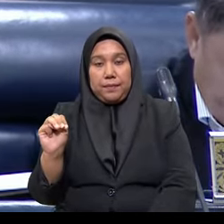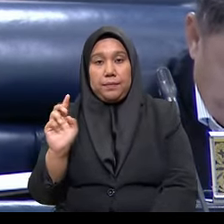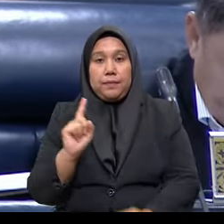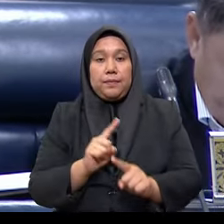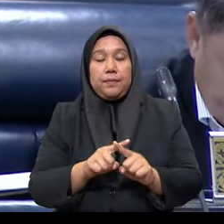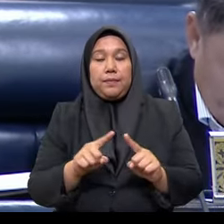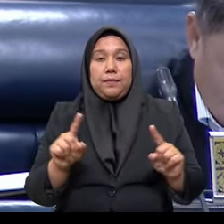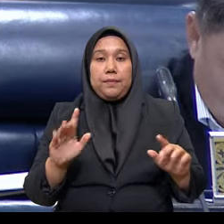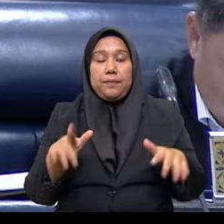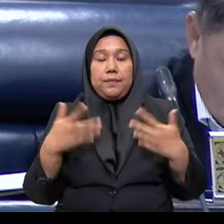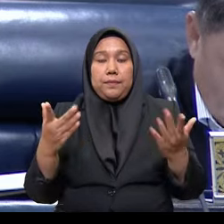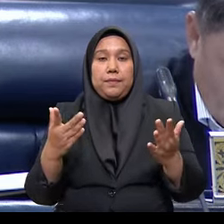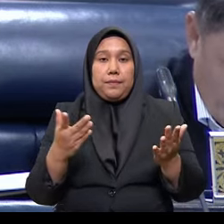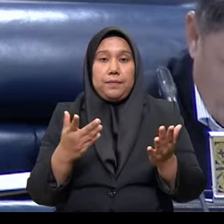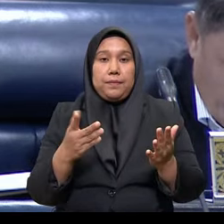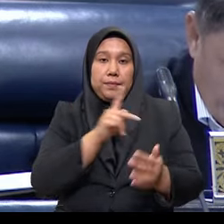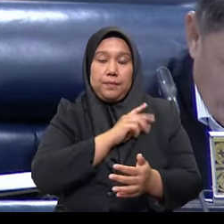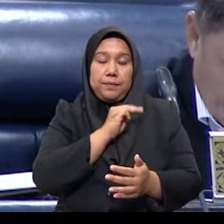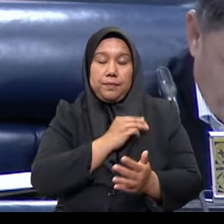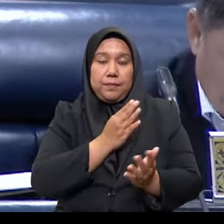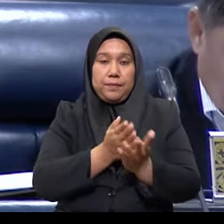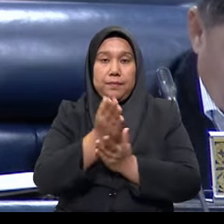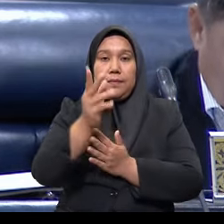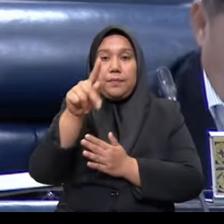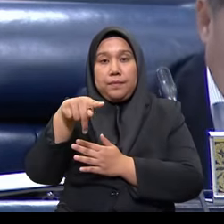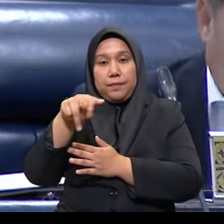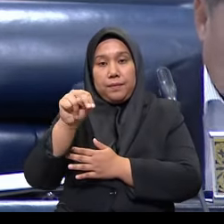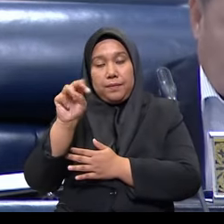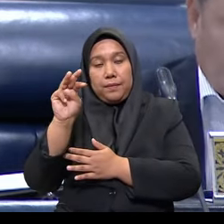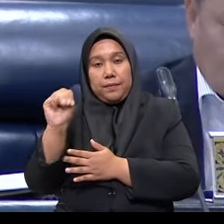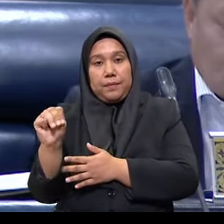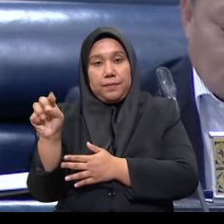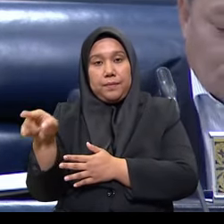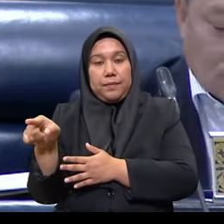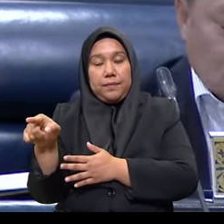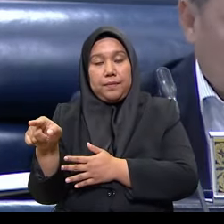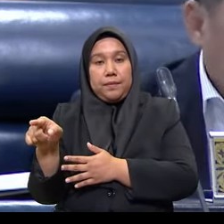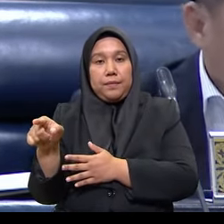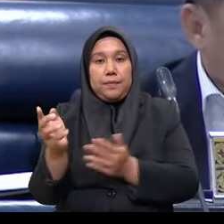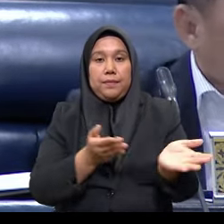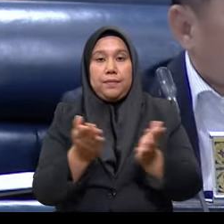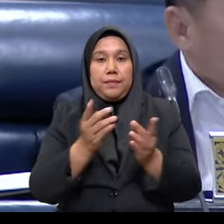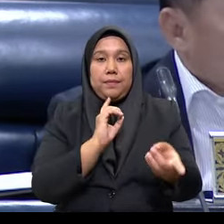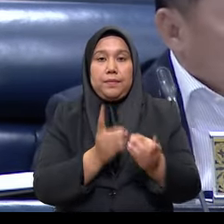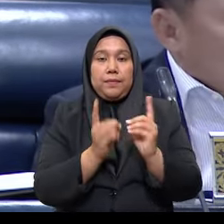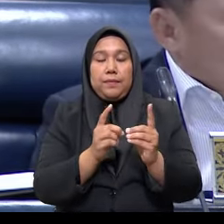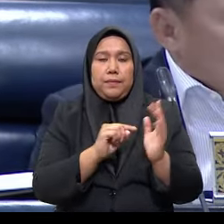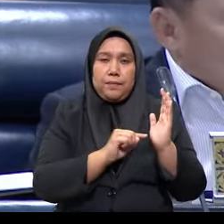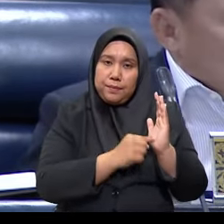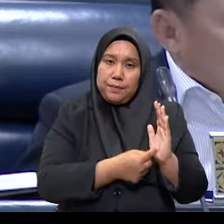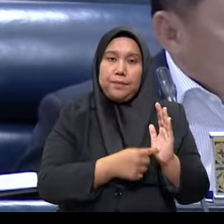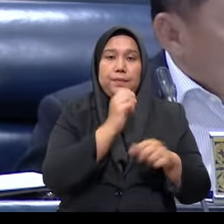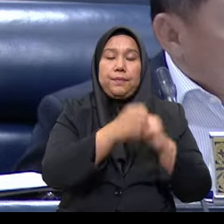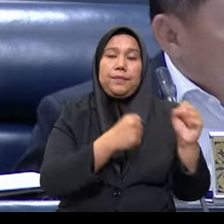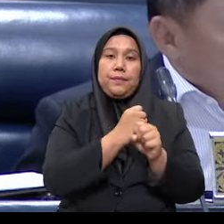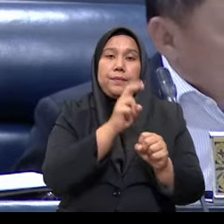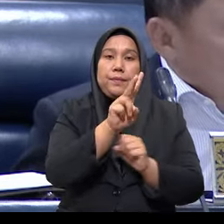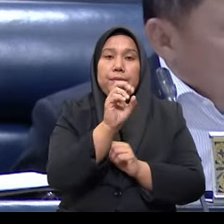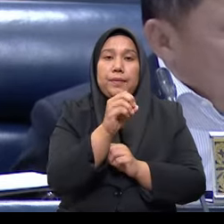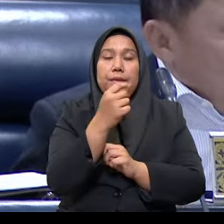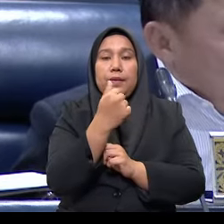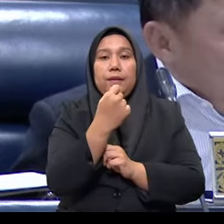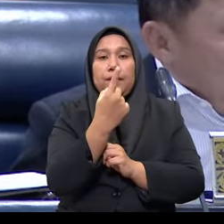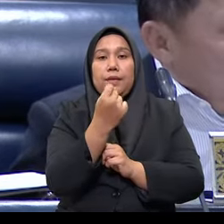Kementerian melalui PNM telah menyediakan perkhidmatan digital sejak tahun 2011 yang